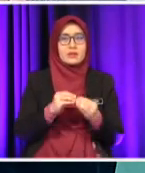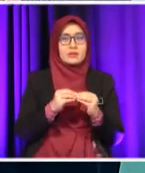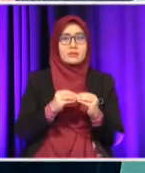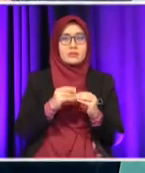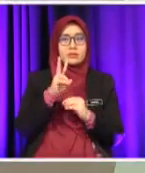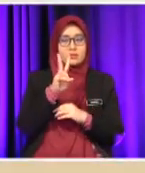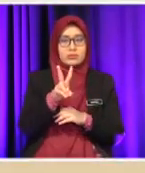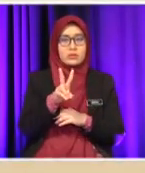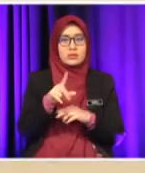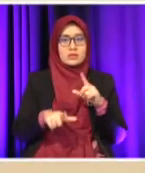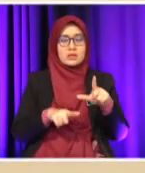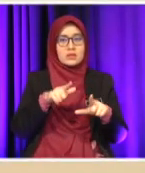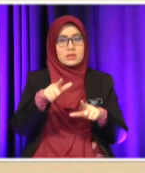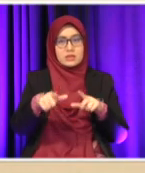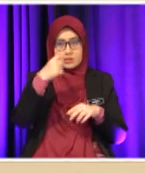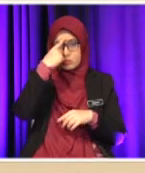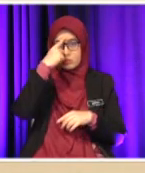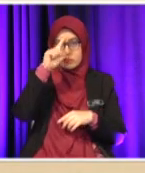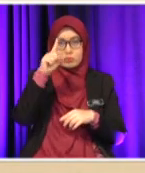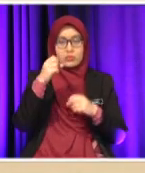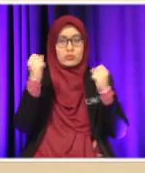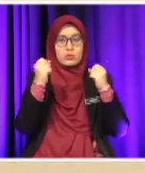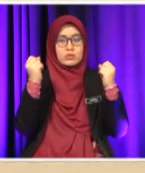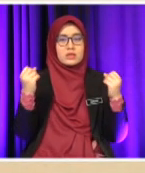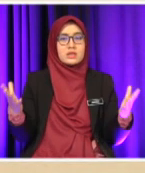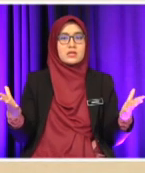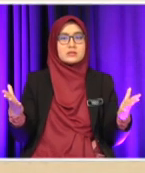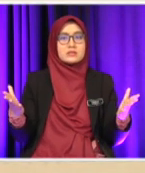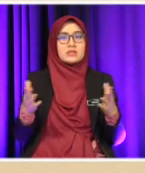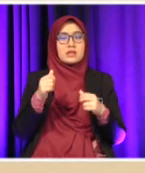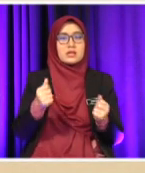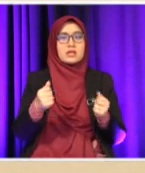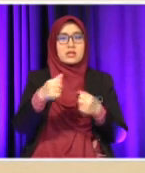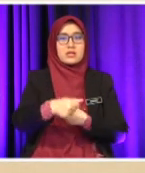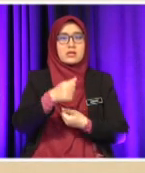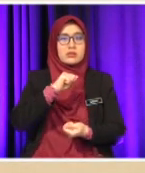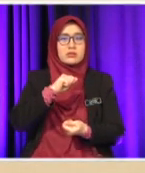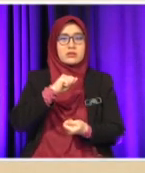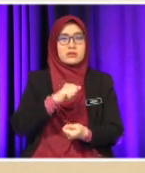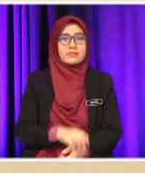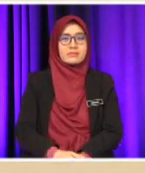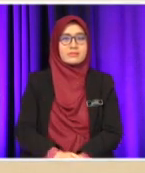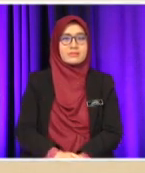activity menghias akuarium Ilham dari tadi angkat tangan